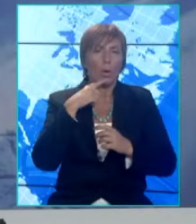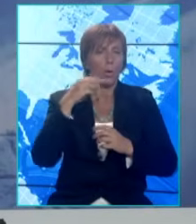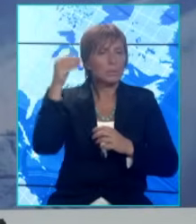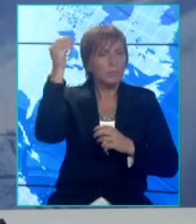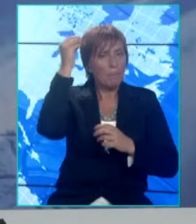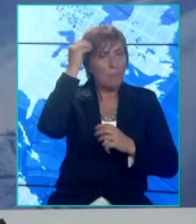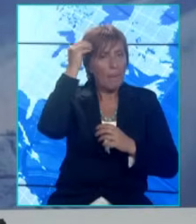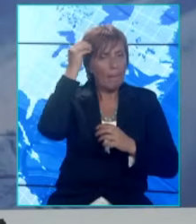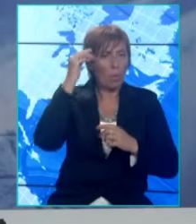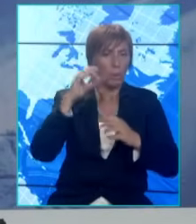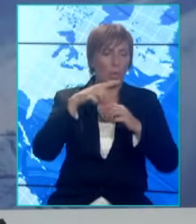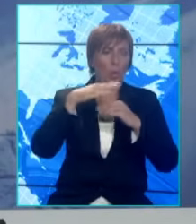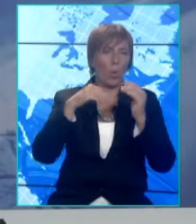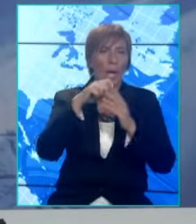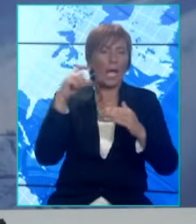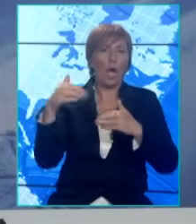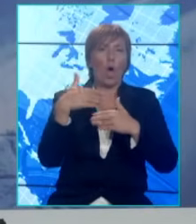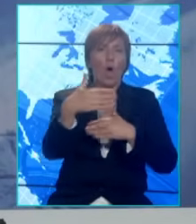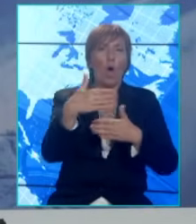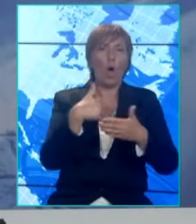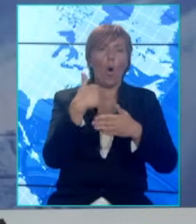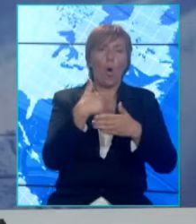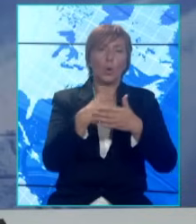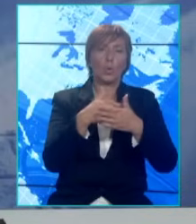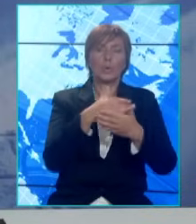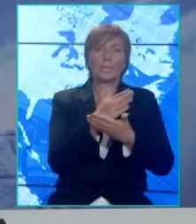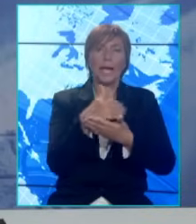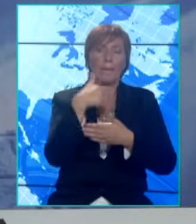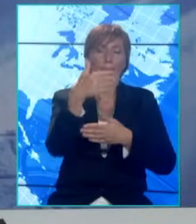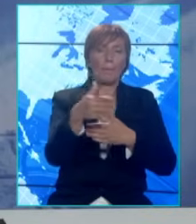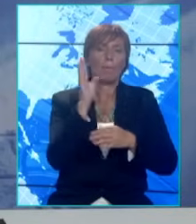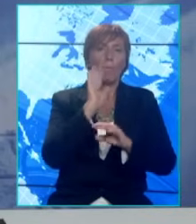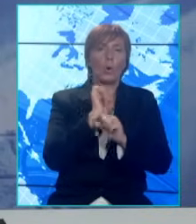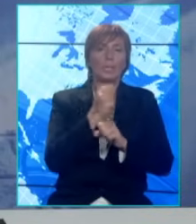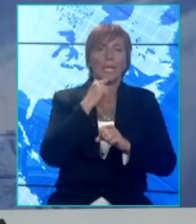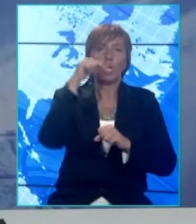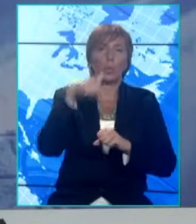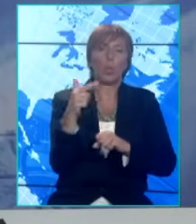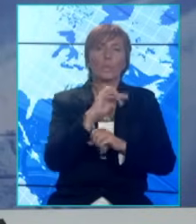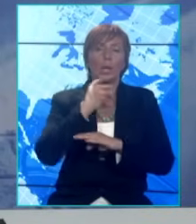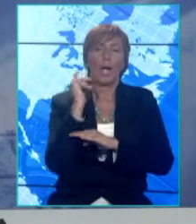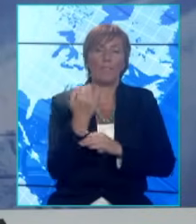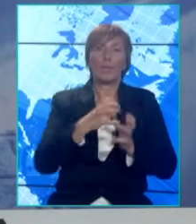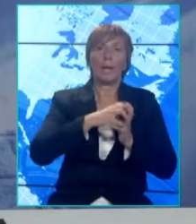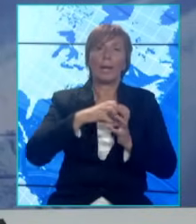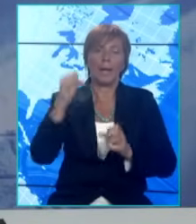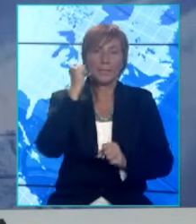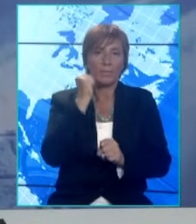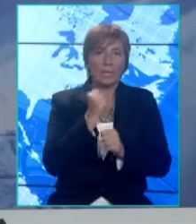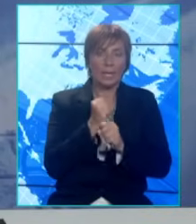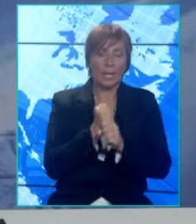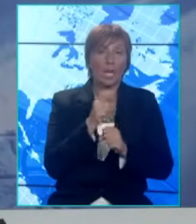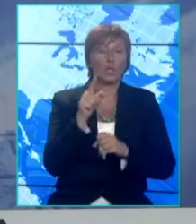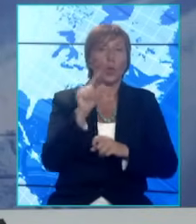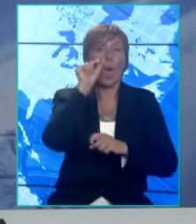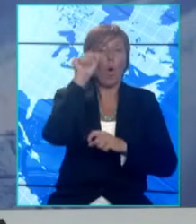memoriju odnosa spram Bosne i Hercegovine i cijelog jugoistoka Europe nastaviti raditi. To je